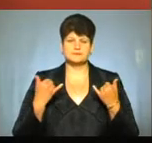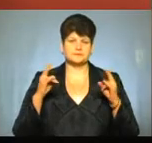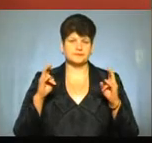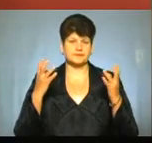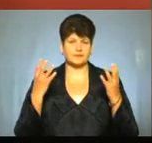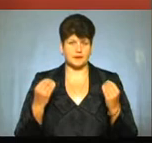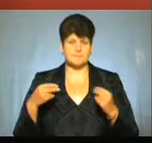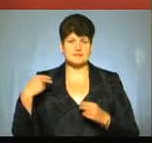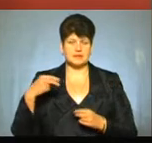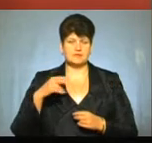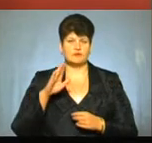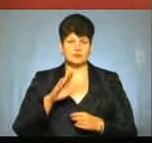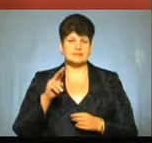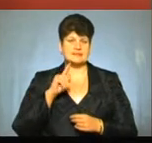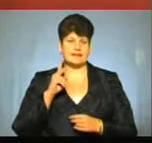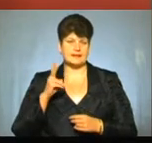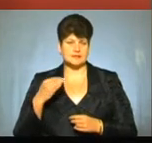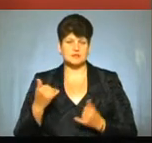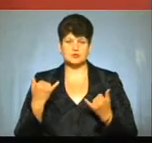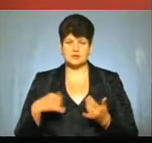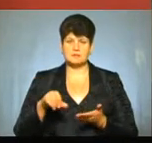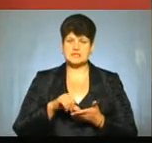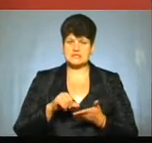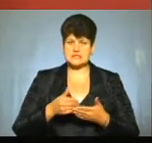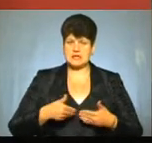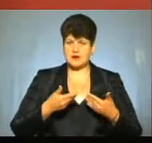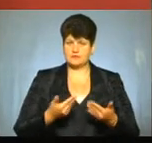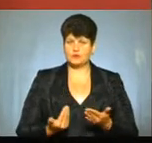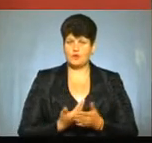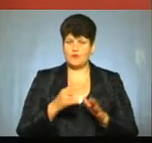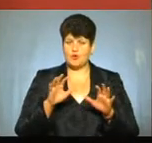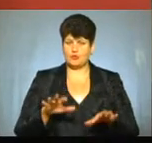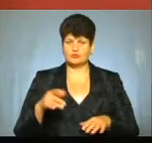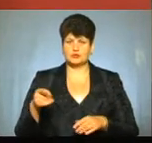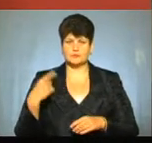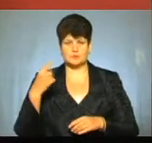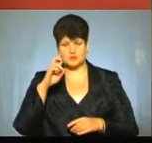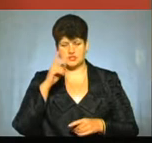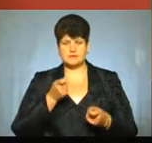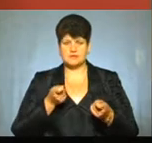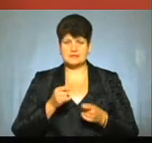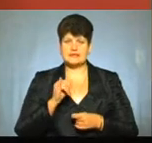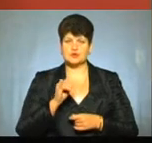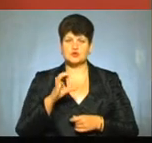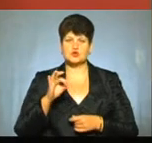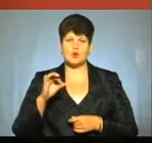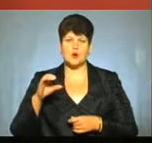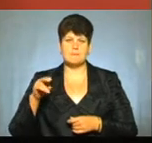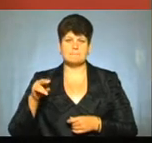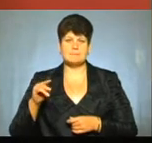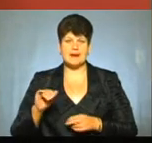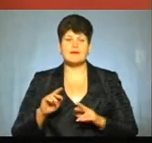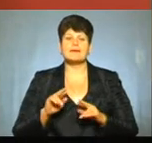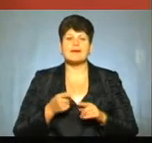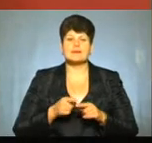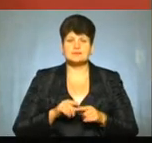вітання в ефірі «Тема дня». Президент Володимир Зеленський сьогодні представив нового голову Тернопільської облдержадміністрації. Це Ігор Сополь.